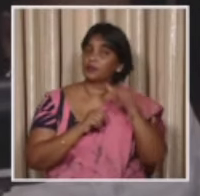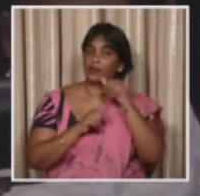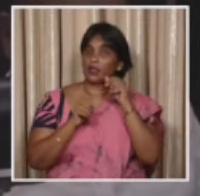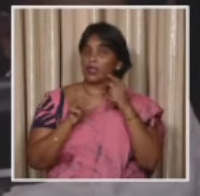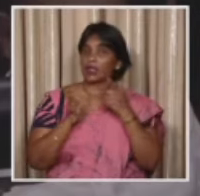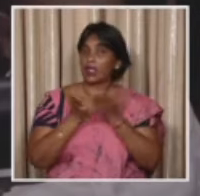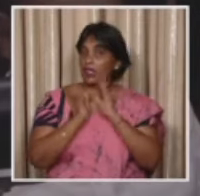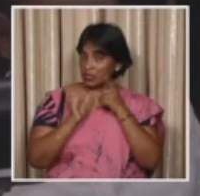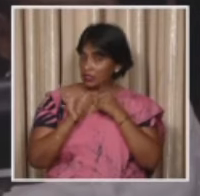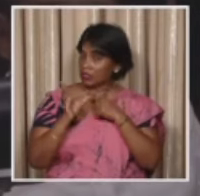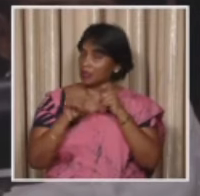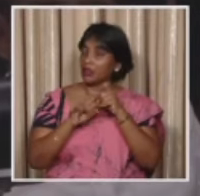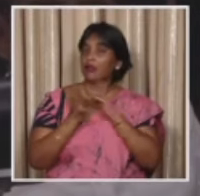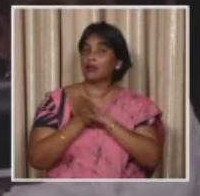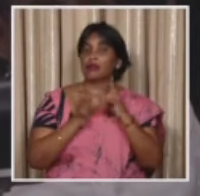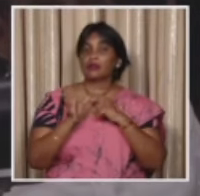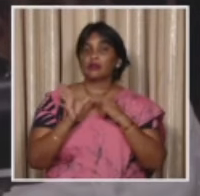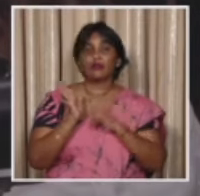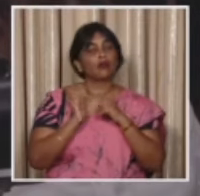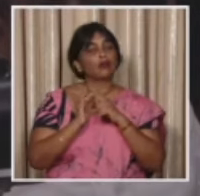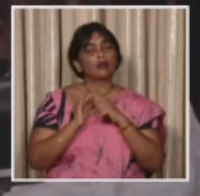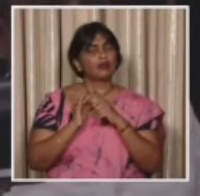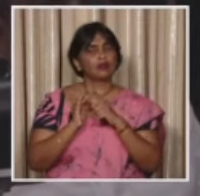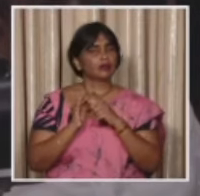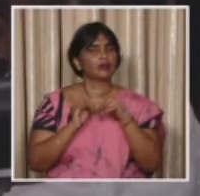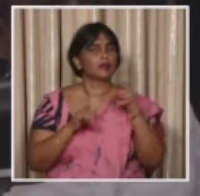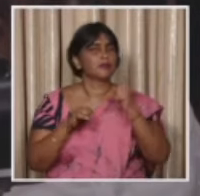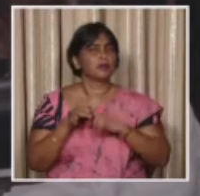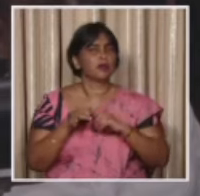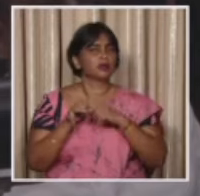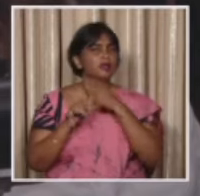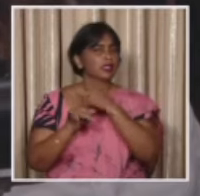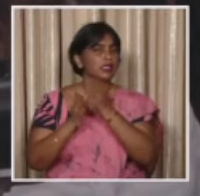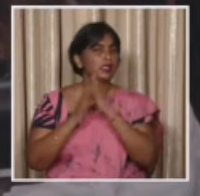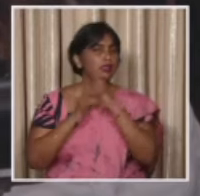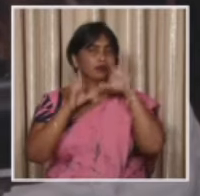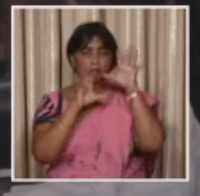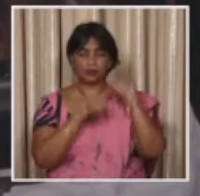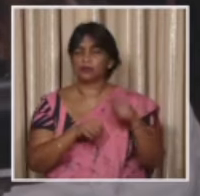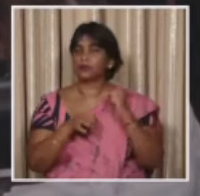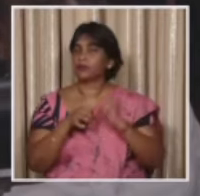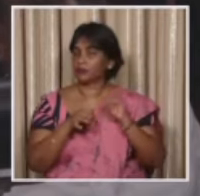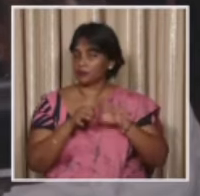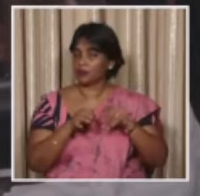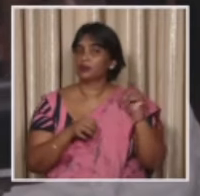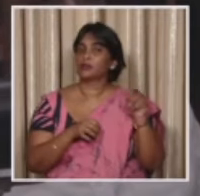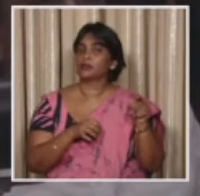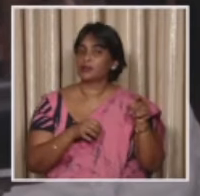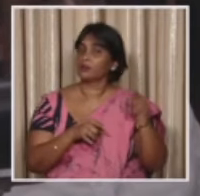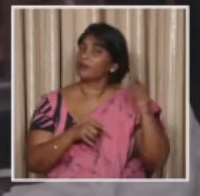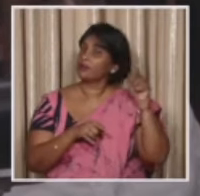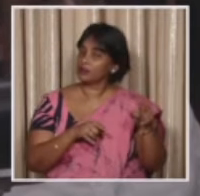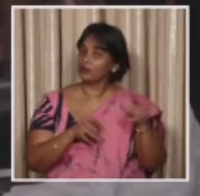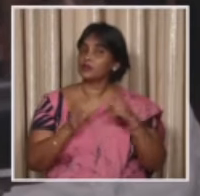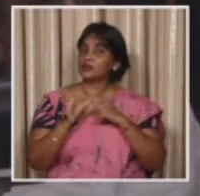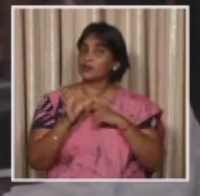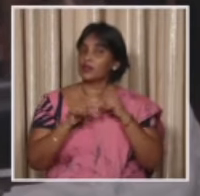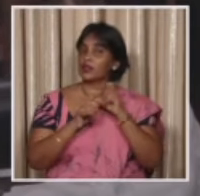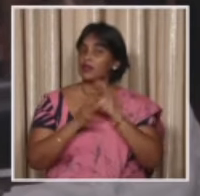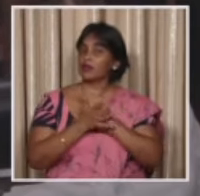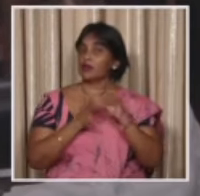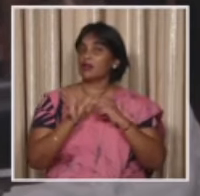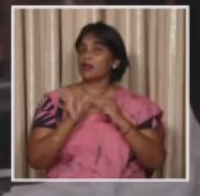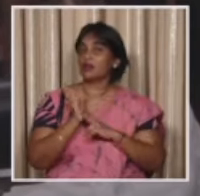වෙයිද? මේක අදානිගේ වෙනකොට තියෙන ප්‍රශ්න මොකද්ද? මේක අදානිගේ වෙද්දි තියෙන ප්‍රශ්නේ තමයි මේ අදානිට